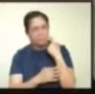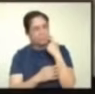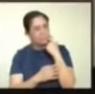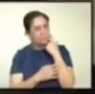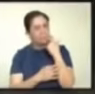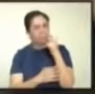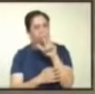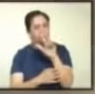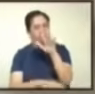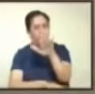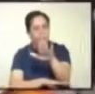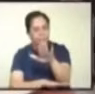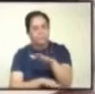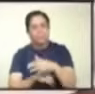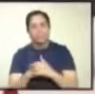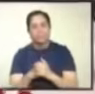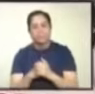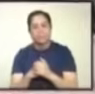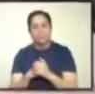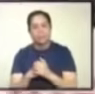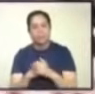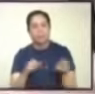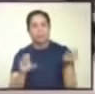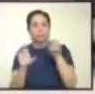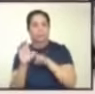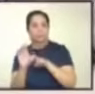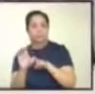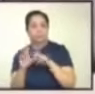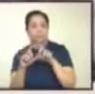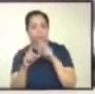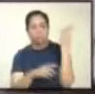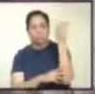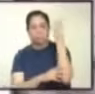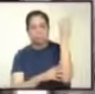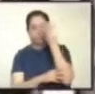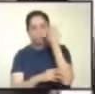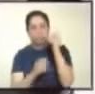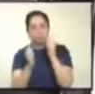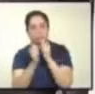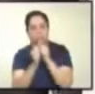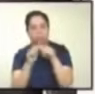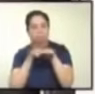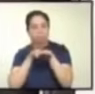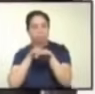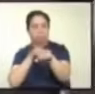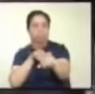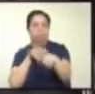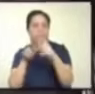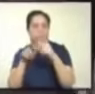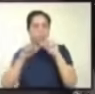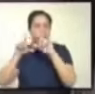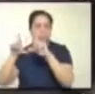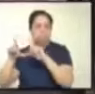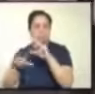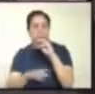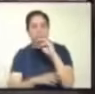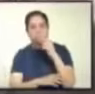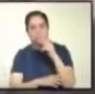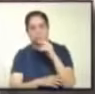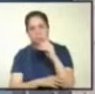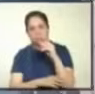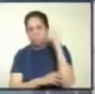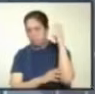pasado alas 2 ng hapon. Sakay si Andal Jr. ng ambulansya na kasama sa convoy ng mga convicted sa Maguindanao